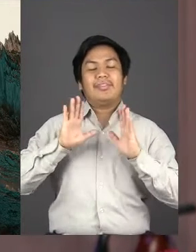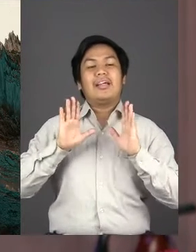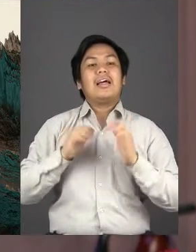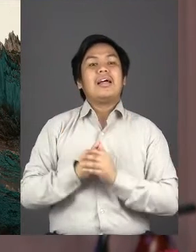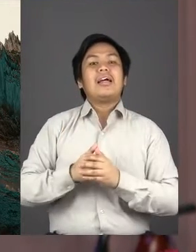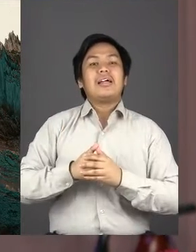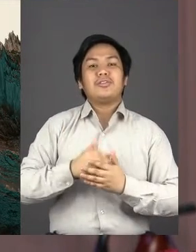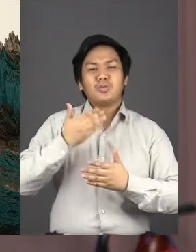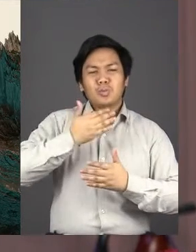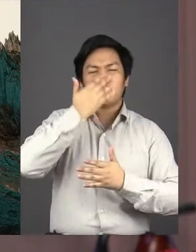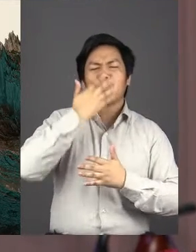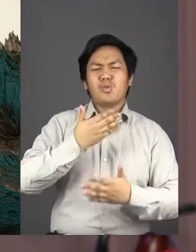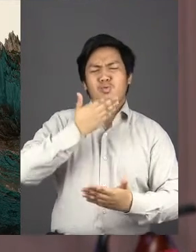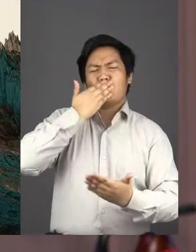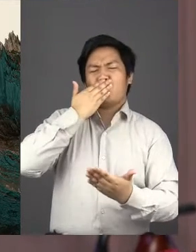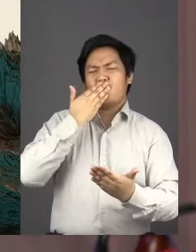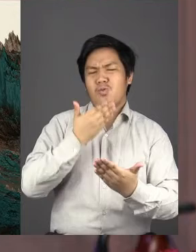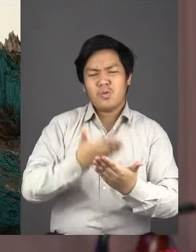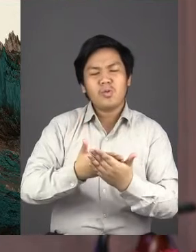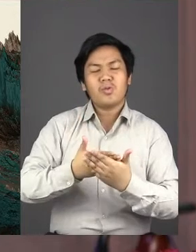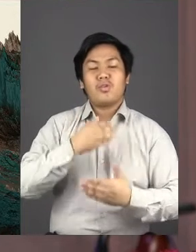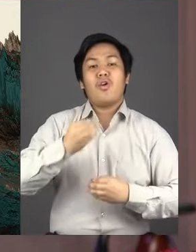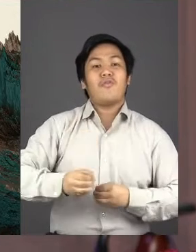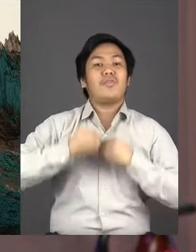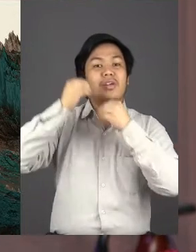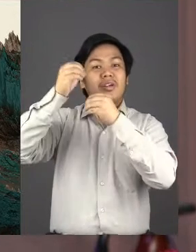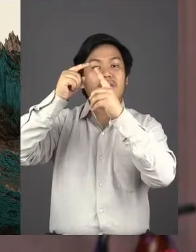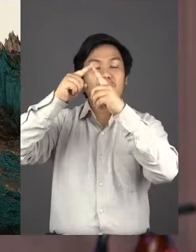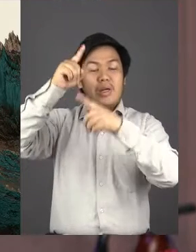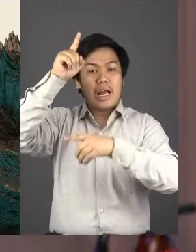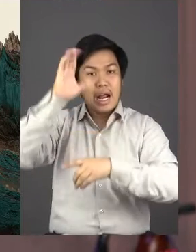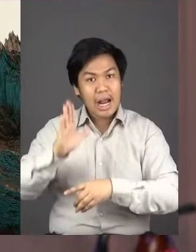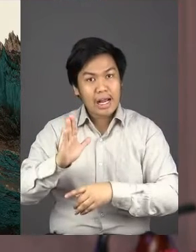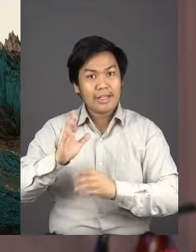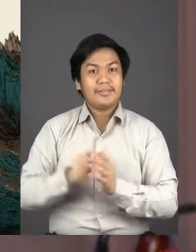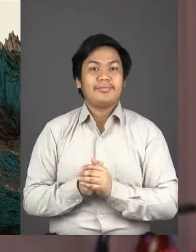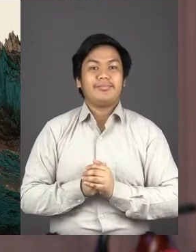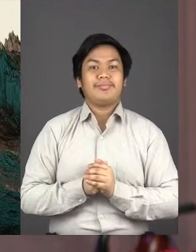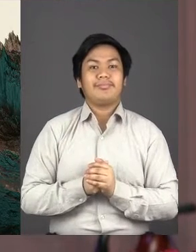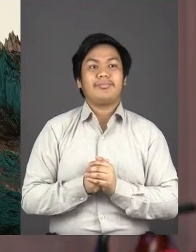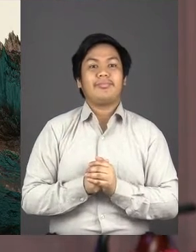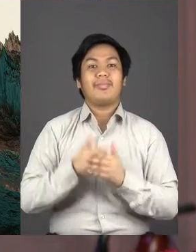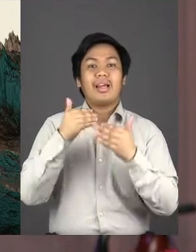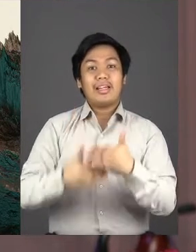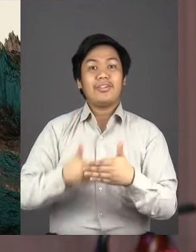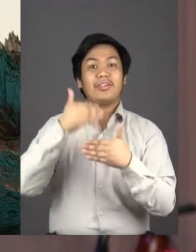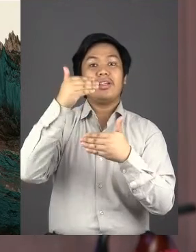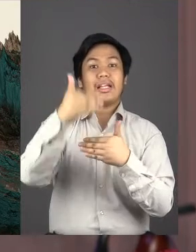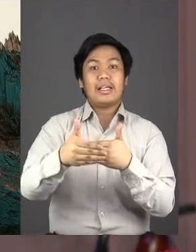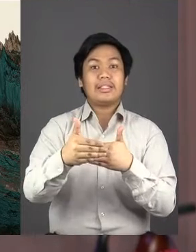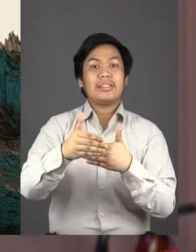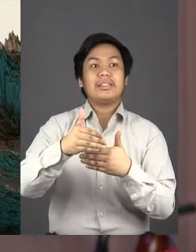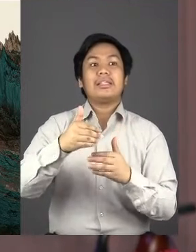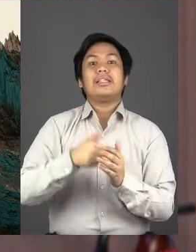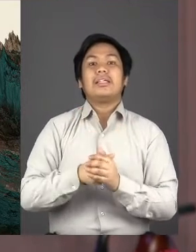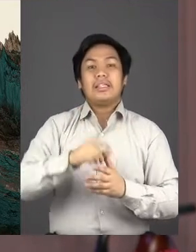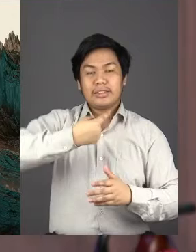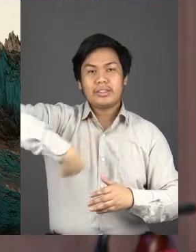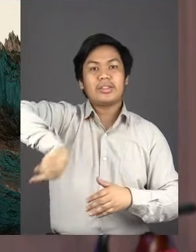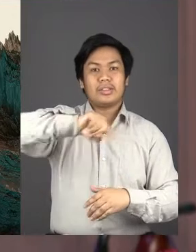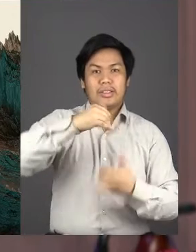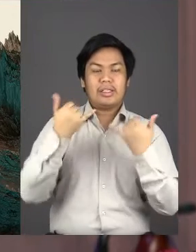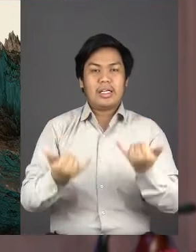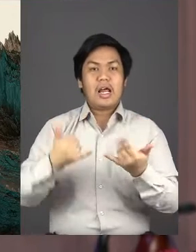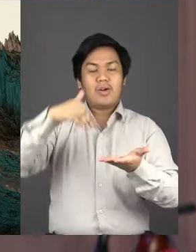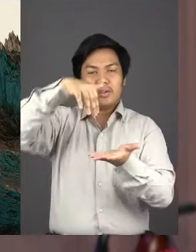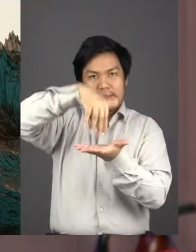fragrant offering and sacrifice to God. Ang susunod po na section, yun na pong ating section na pag-aaralan